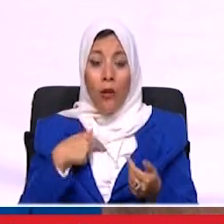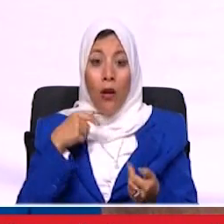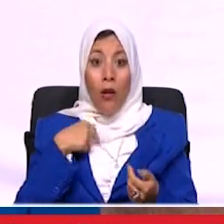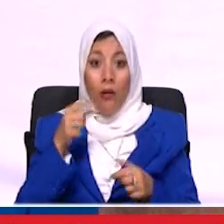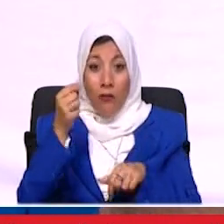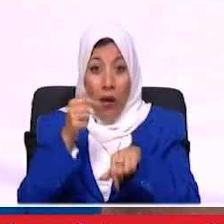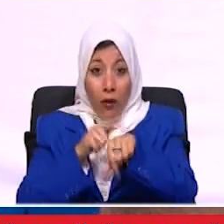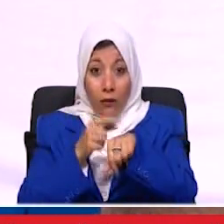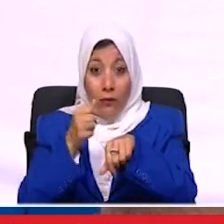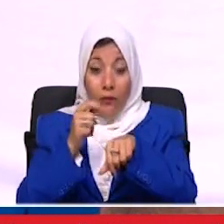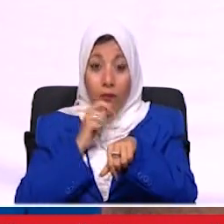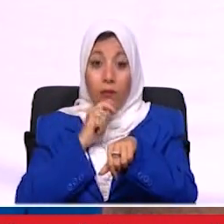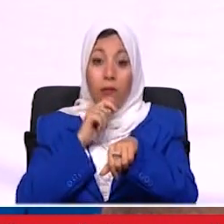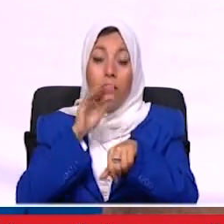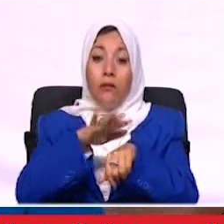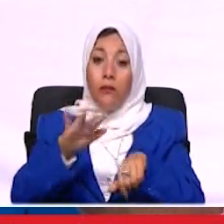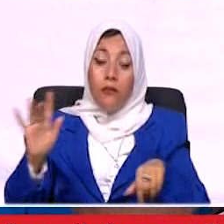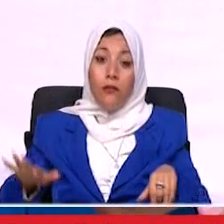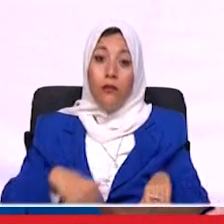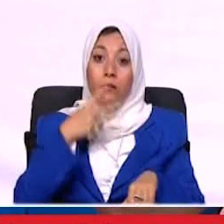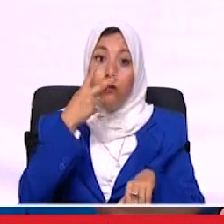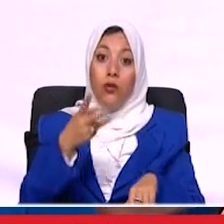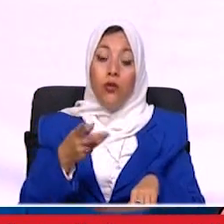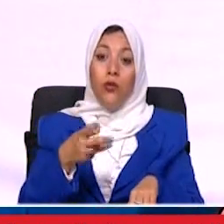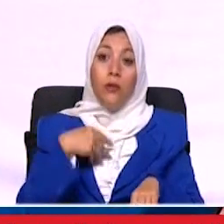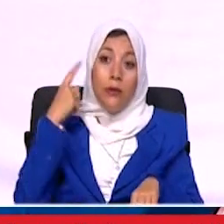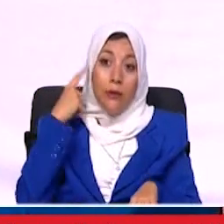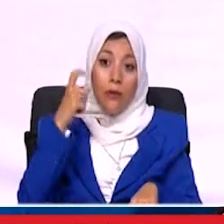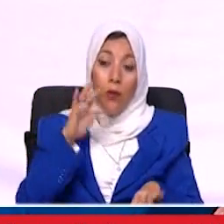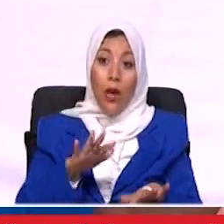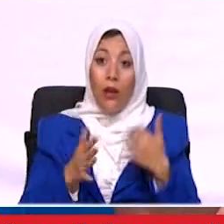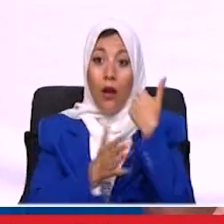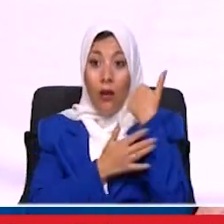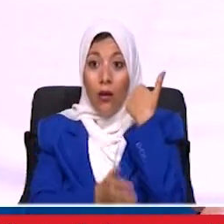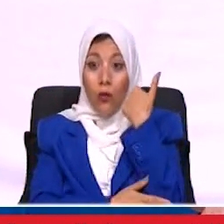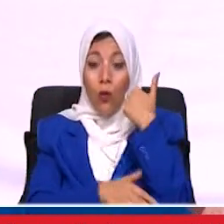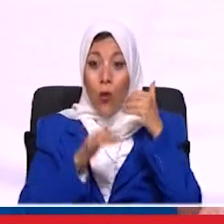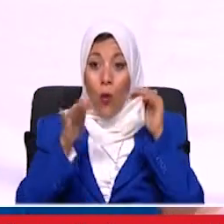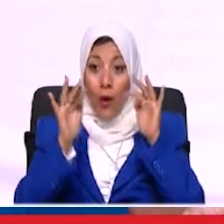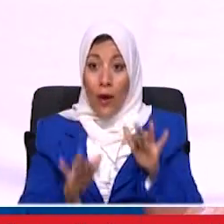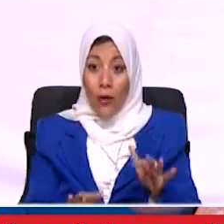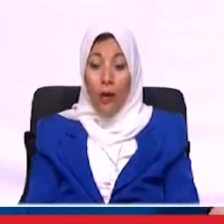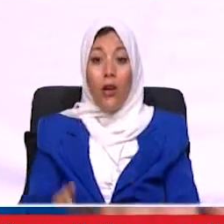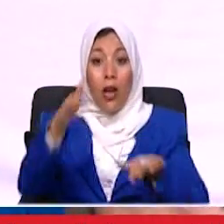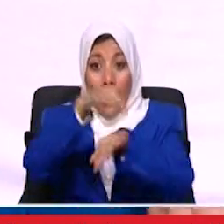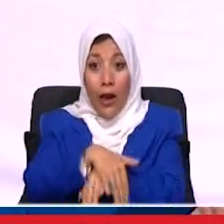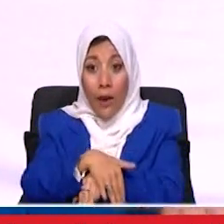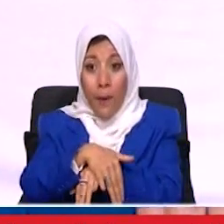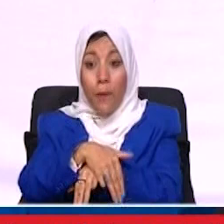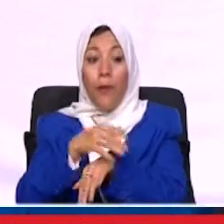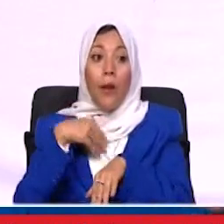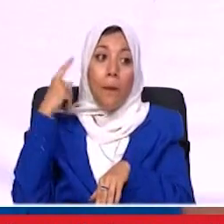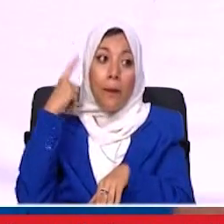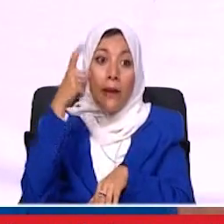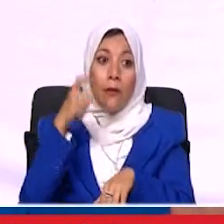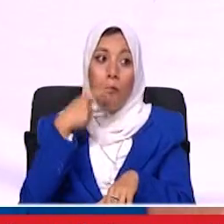وبيكلمني. واللحظه دي انا فاكر كانت ميرال ويسرى وناس كتيرة كانوا قاعدين، وانا قاعد على الارض وهو قاعد كده، هو حاطط رجل على